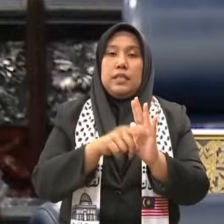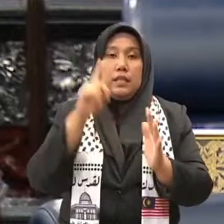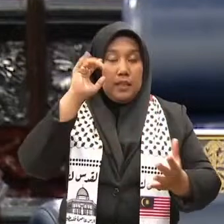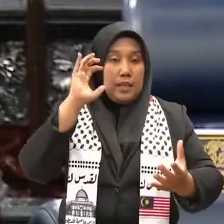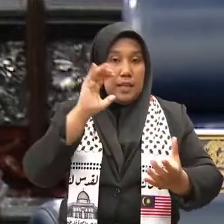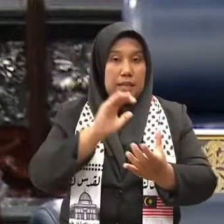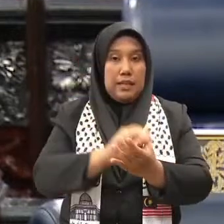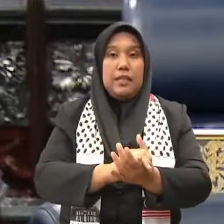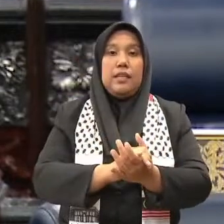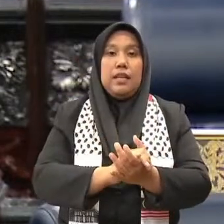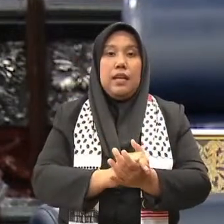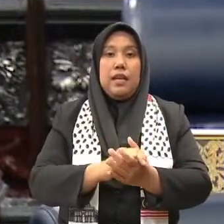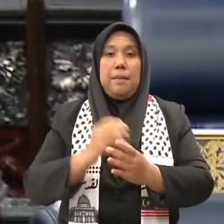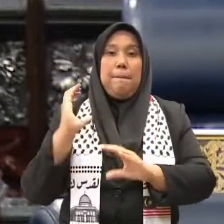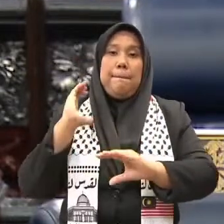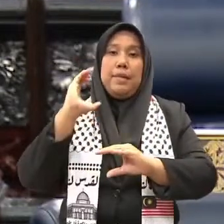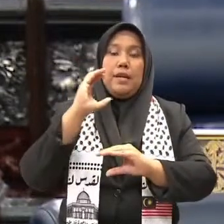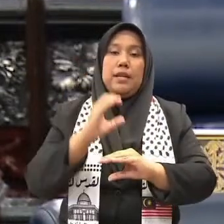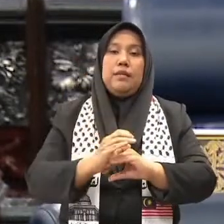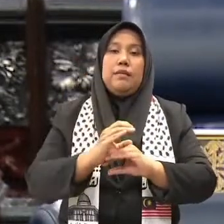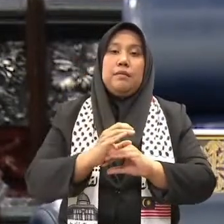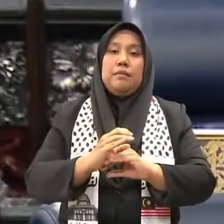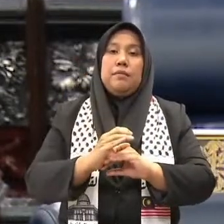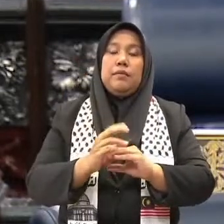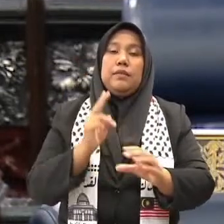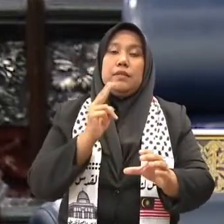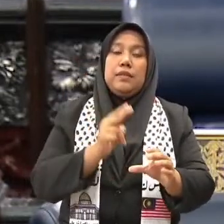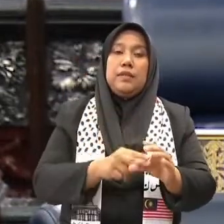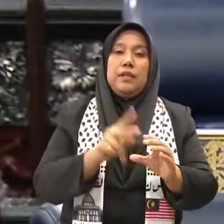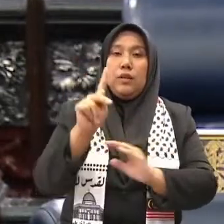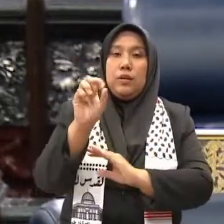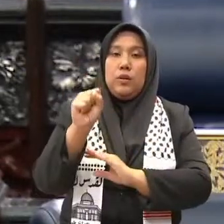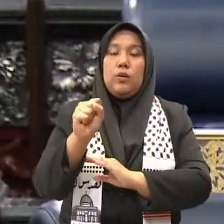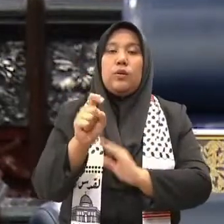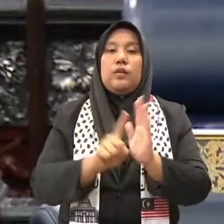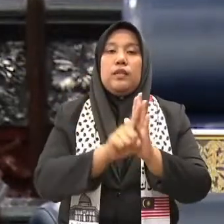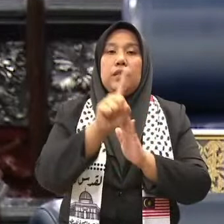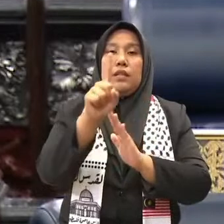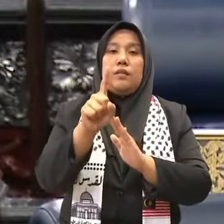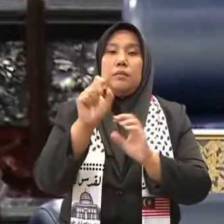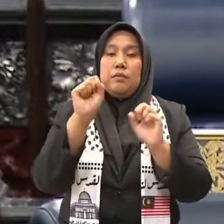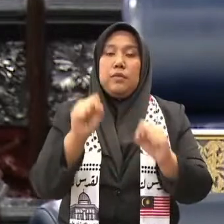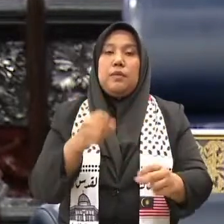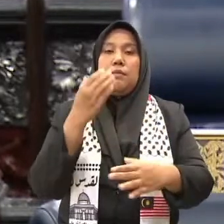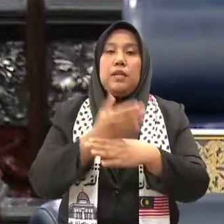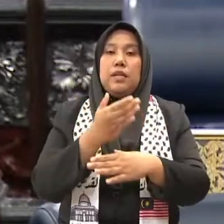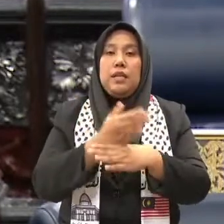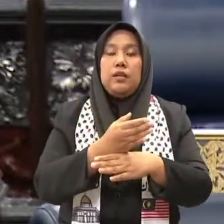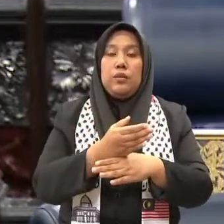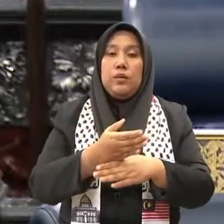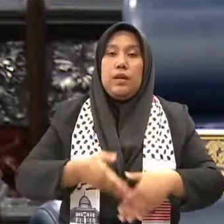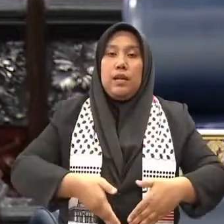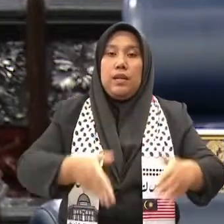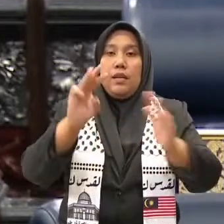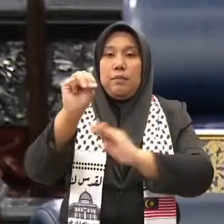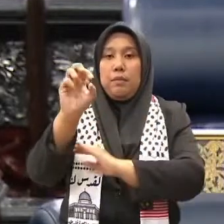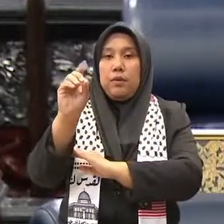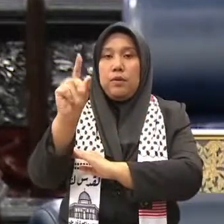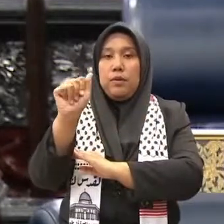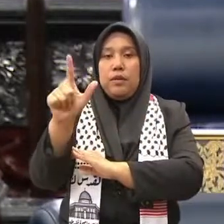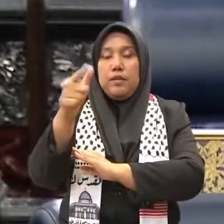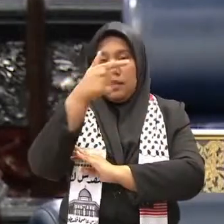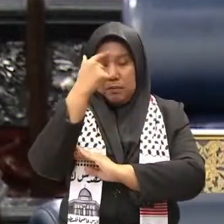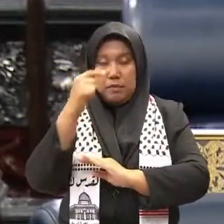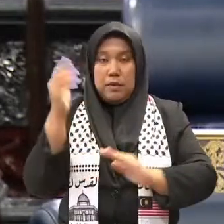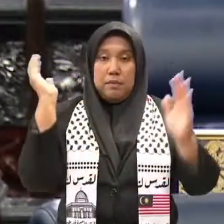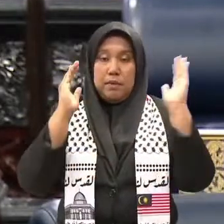melibatkan kos yang sangat tinggi dan boleh menjejaskan aliran modal kerana Malaysia mempunyai pasaran modal yang jauh lebih besar